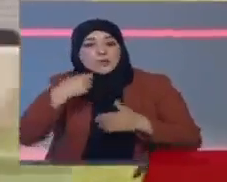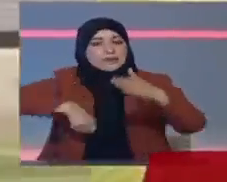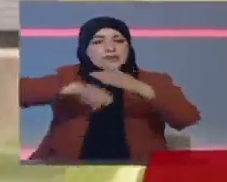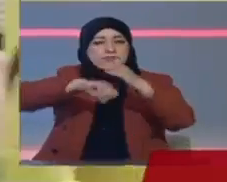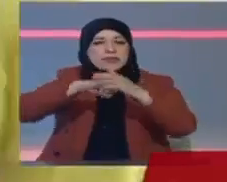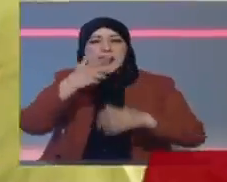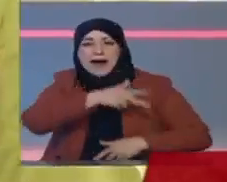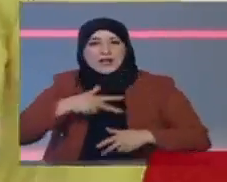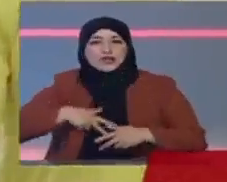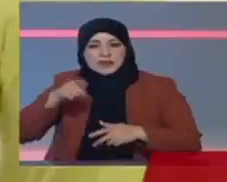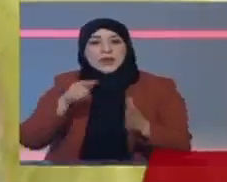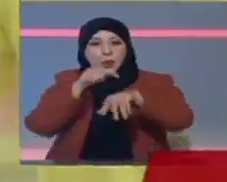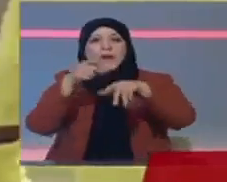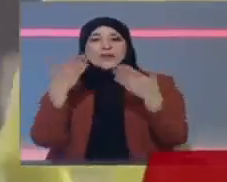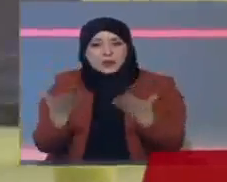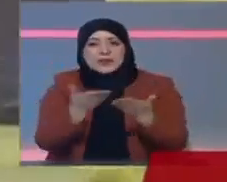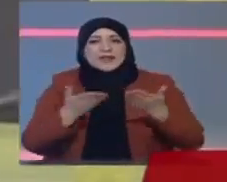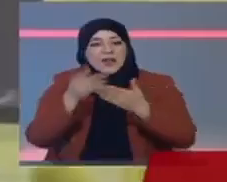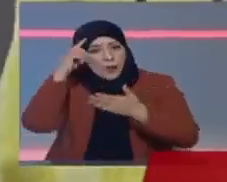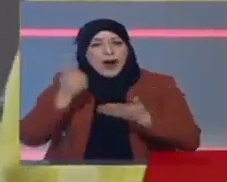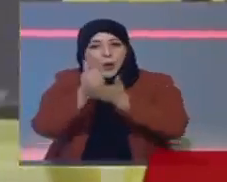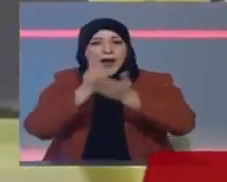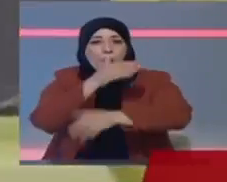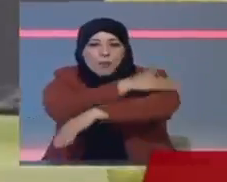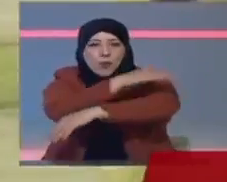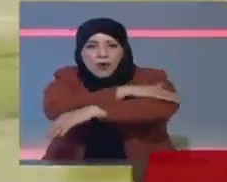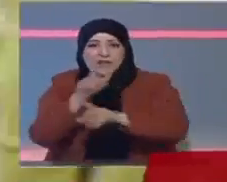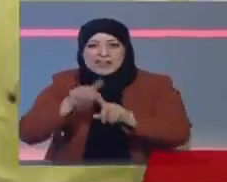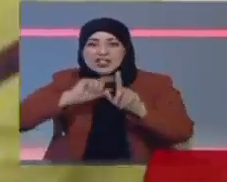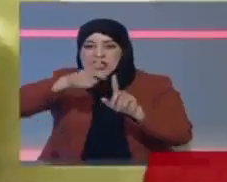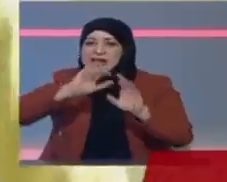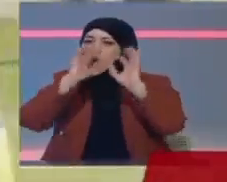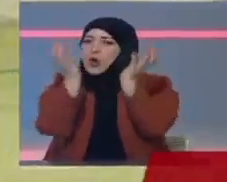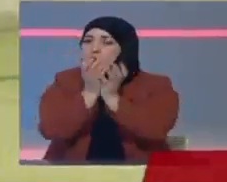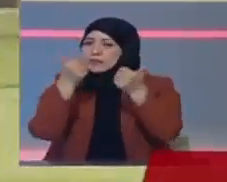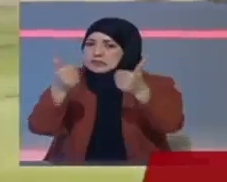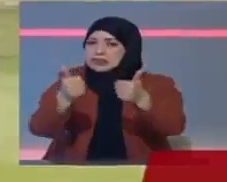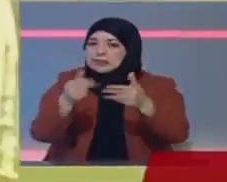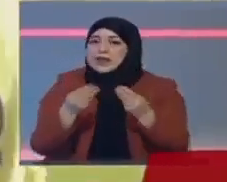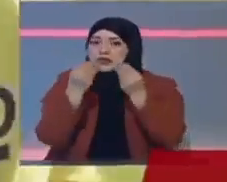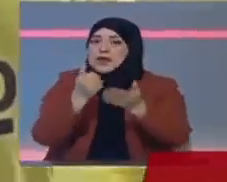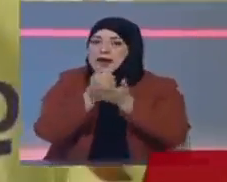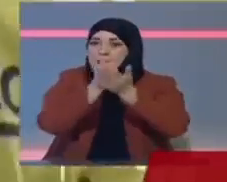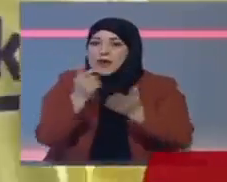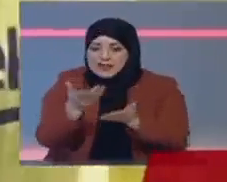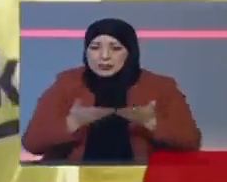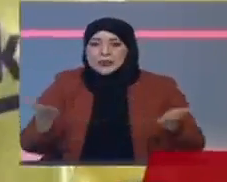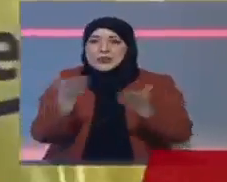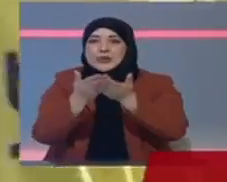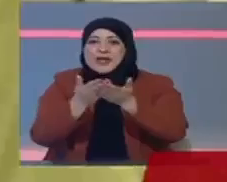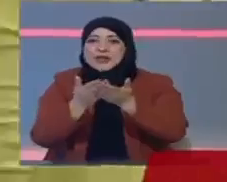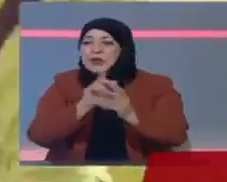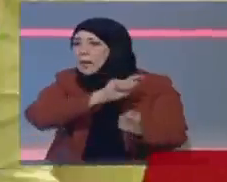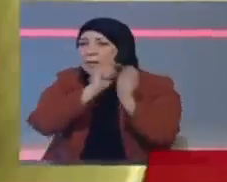ان الوقت حان لمساعده الموظفين كي يحصل على رواتبهم كامله طالما ان الوضع الحالي لم